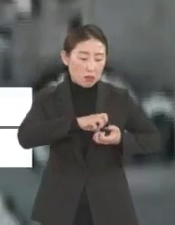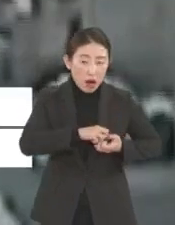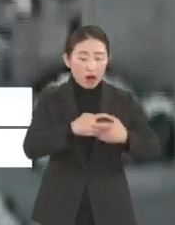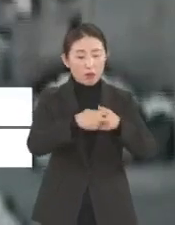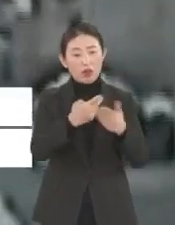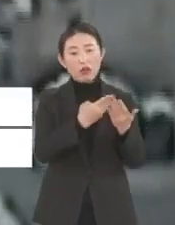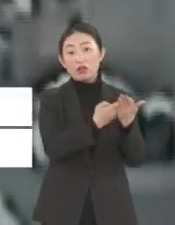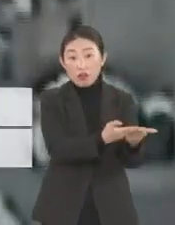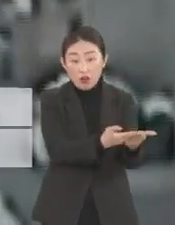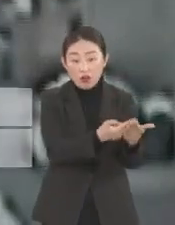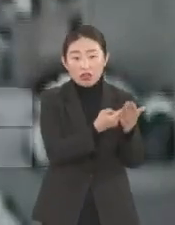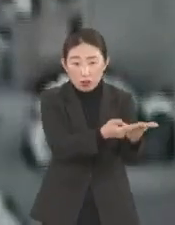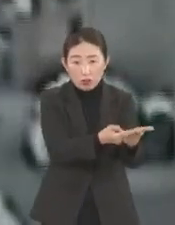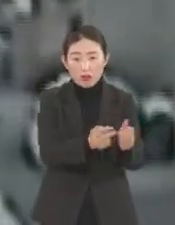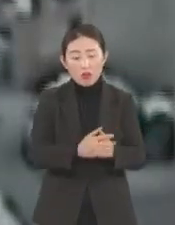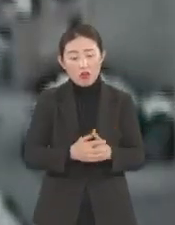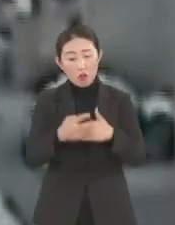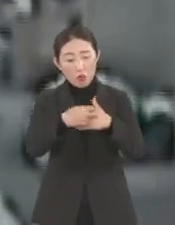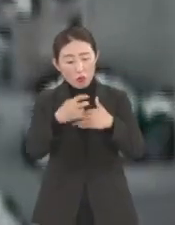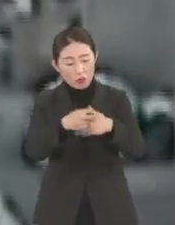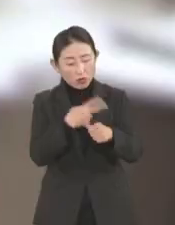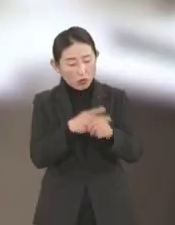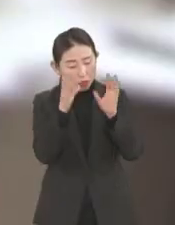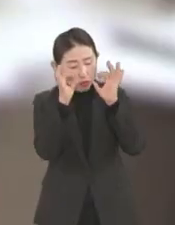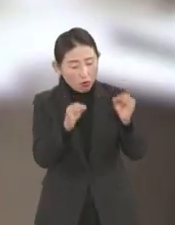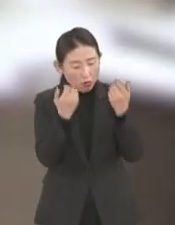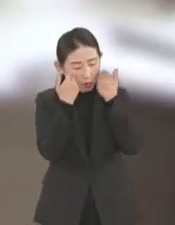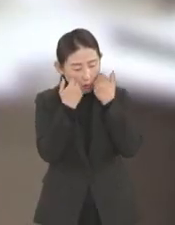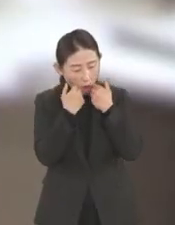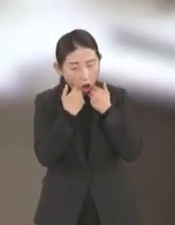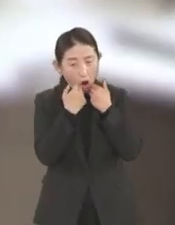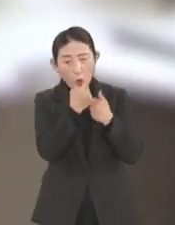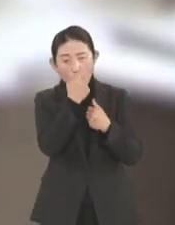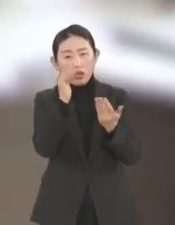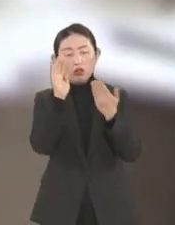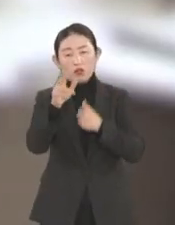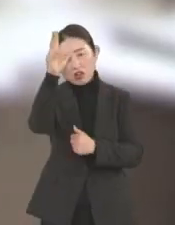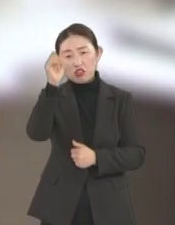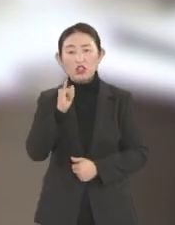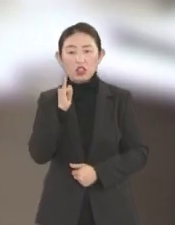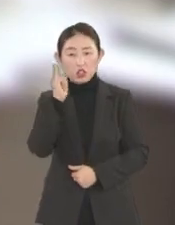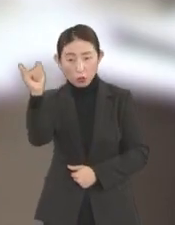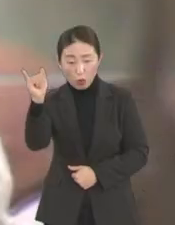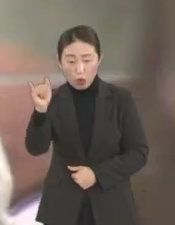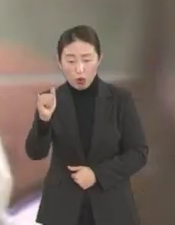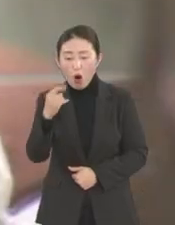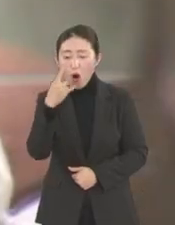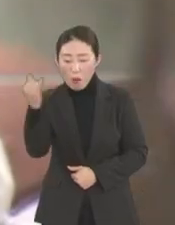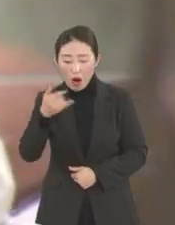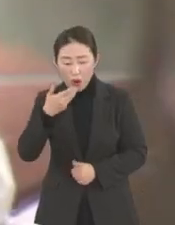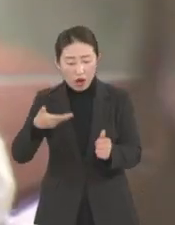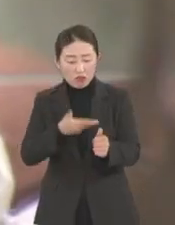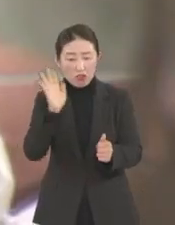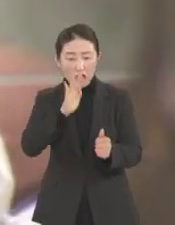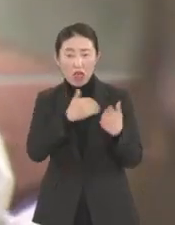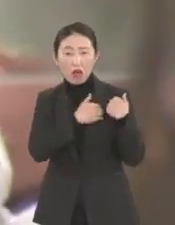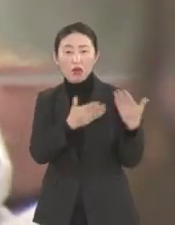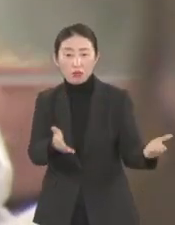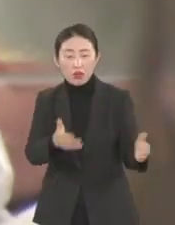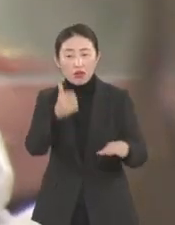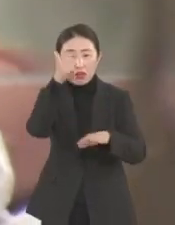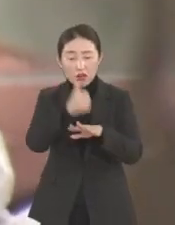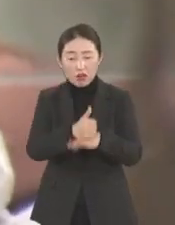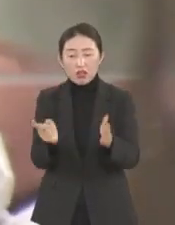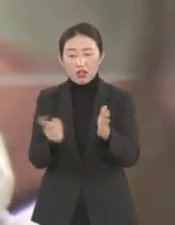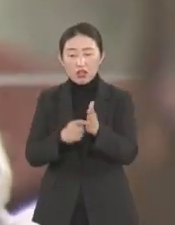이송된 사건 역시 병원에서 영양실조와 탈수 등을 확인한 뒤에야 30대 엄마가 굶기고 방임한 혐의로